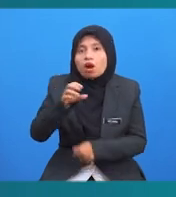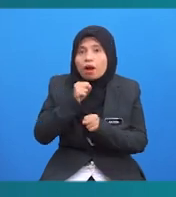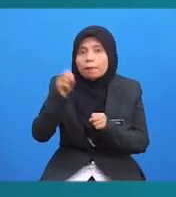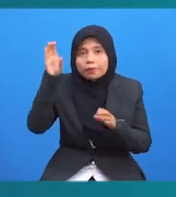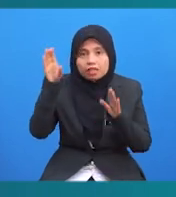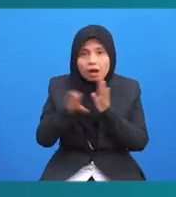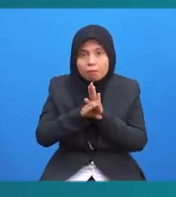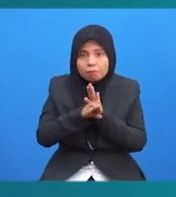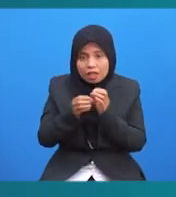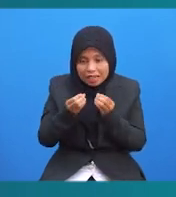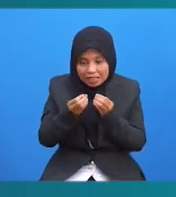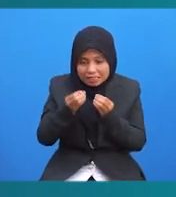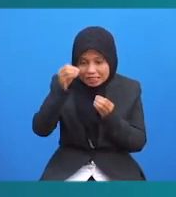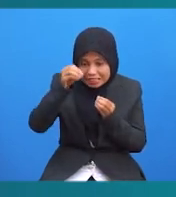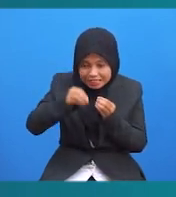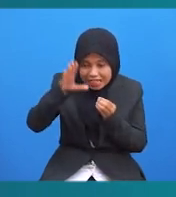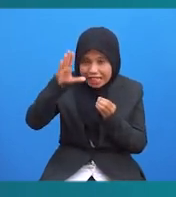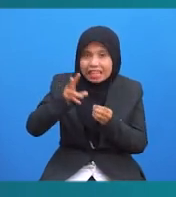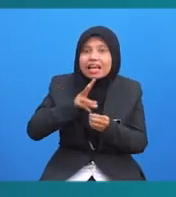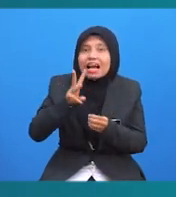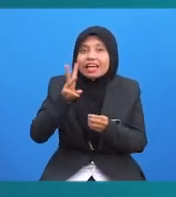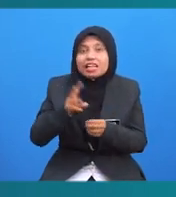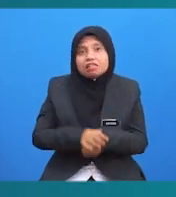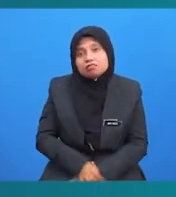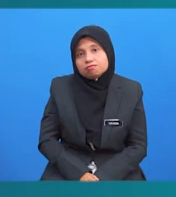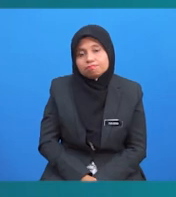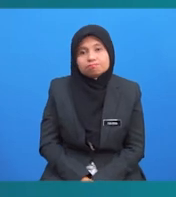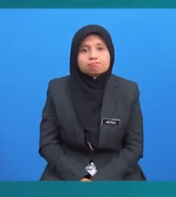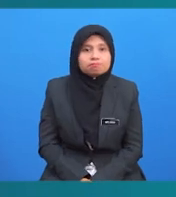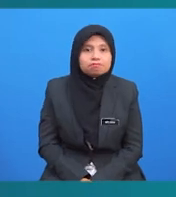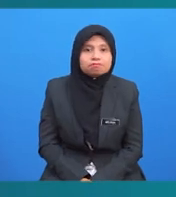gambar percikan air yang seakan-akan membeku.